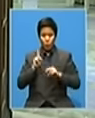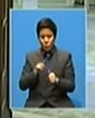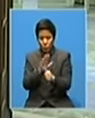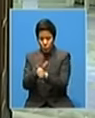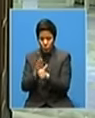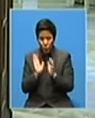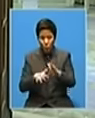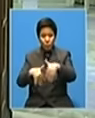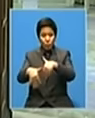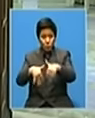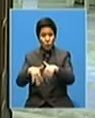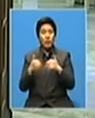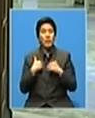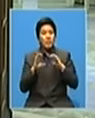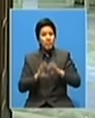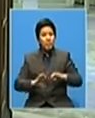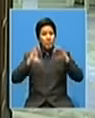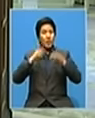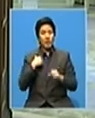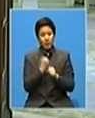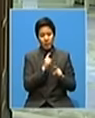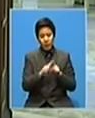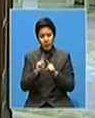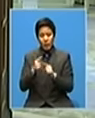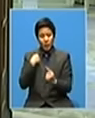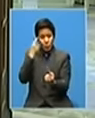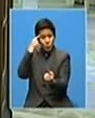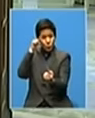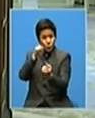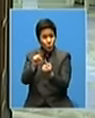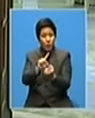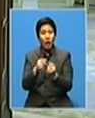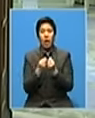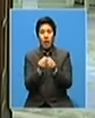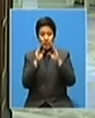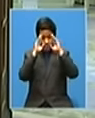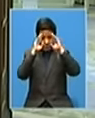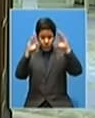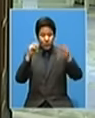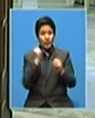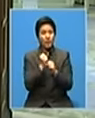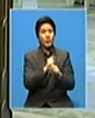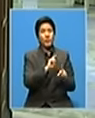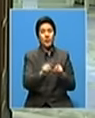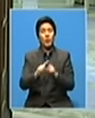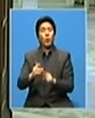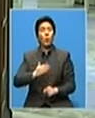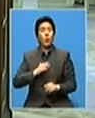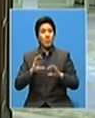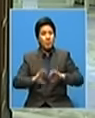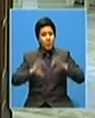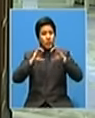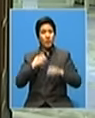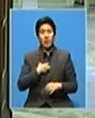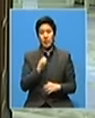การดำเนินการต่างๆนั้นรัฐบาลได้มอบหมายไปแล้วล้วนมุ่งเป้าหมายไปสู่วิสัยทัศน์ที่รัฐบาลได้กำหนดไว้แล้วทั้งสิ้นนะครับคือการที่